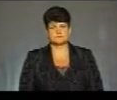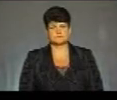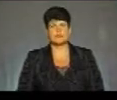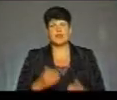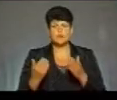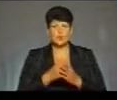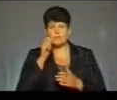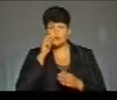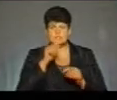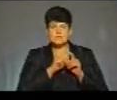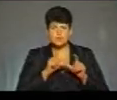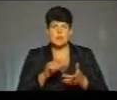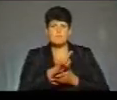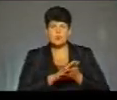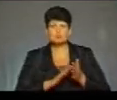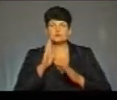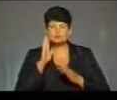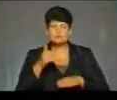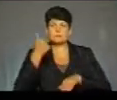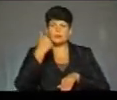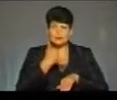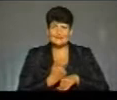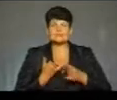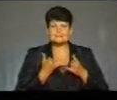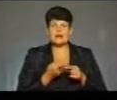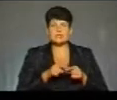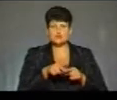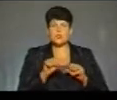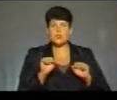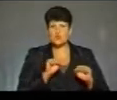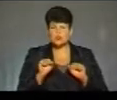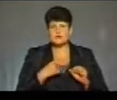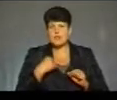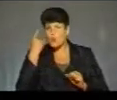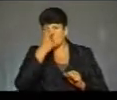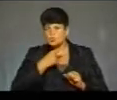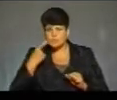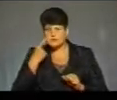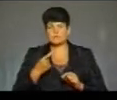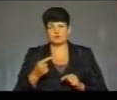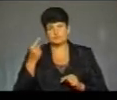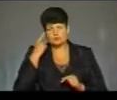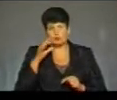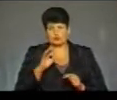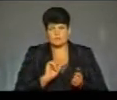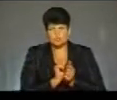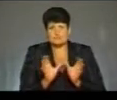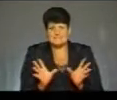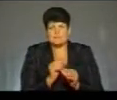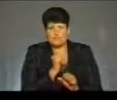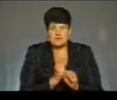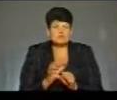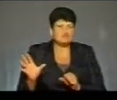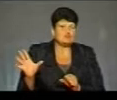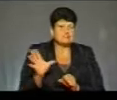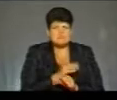Нова українська школа продовжить бути пріоритетом і для цього уряду. Я особисто налаштована на тісну співпрацю з усіма